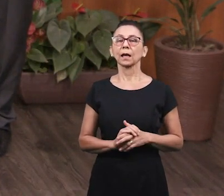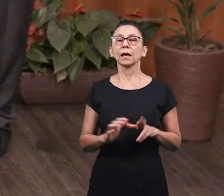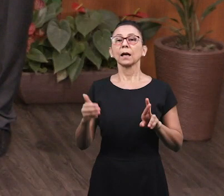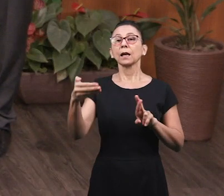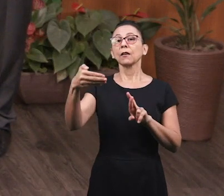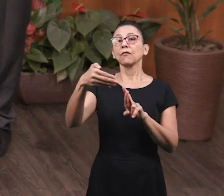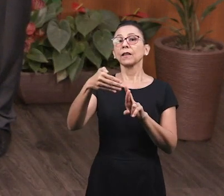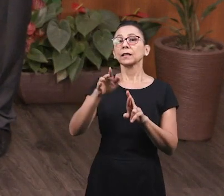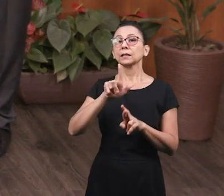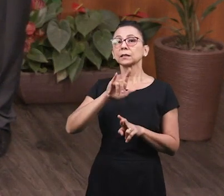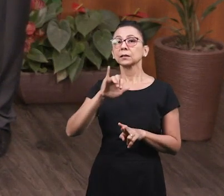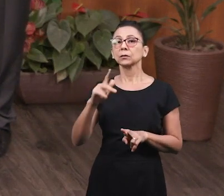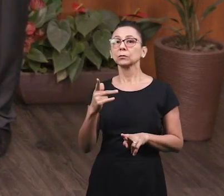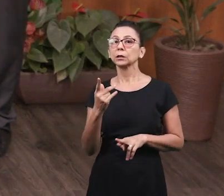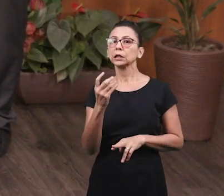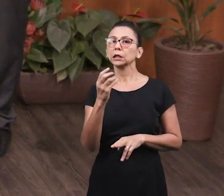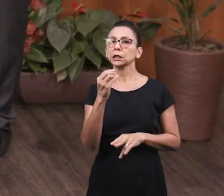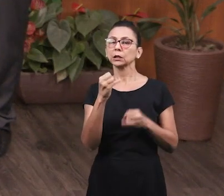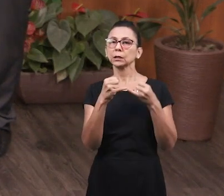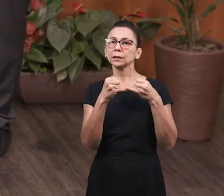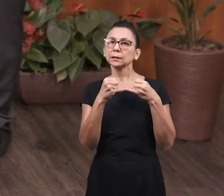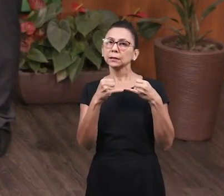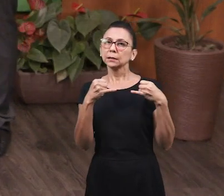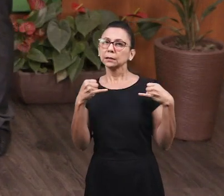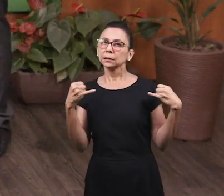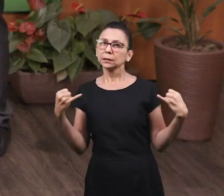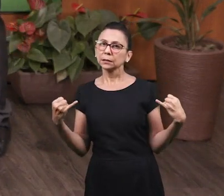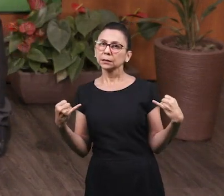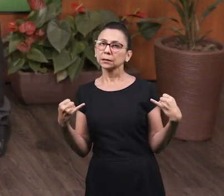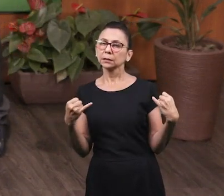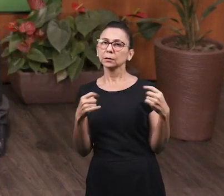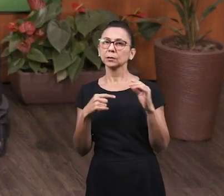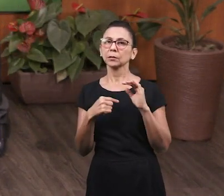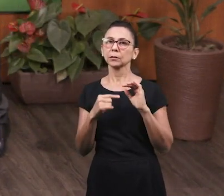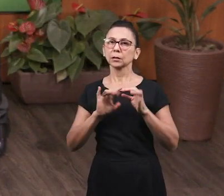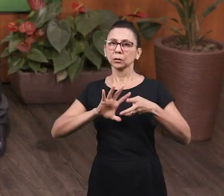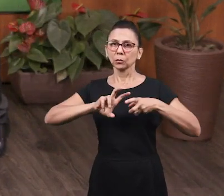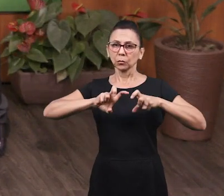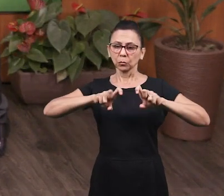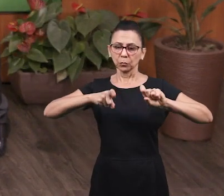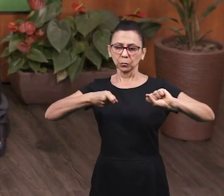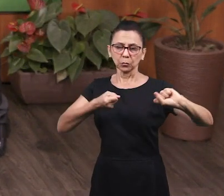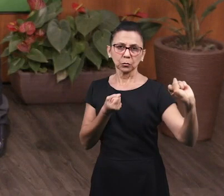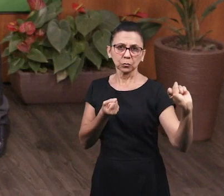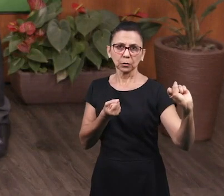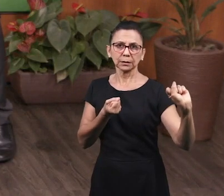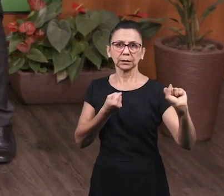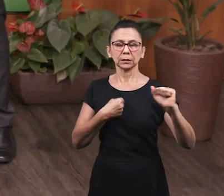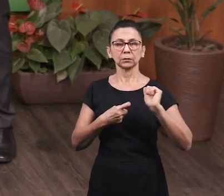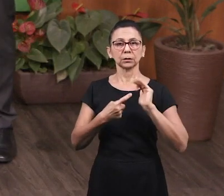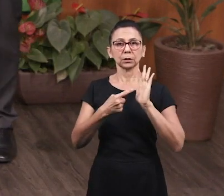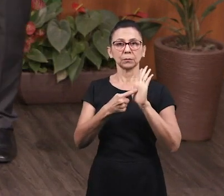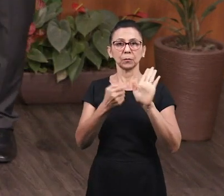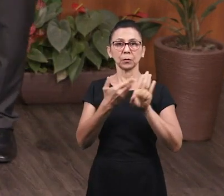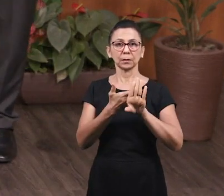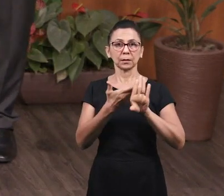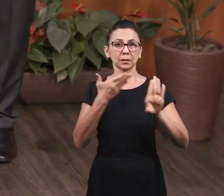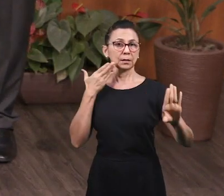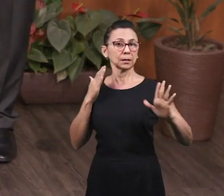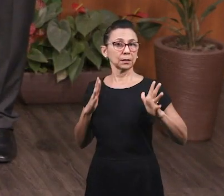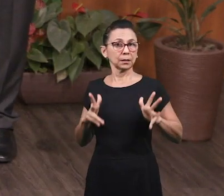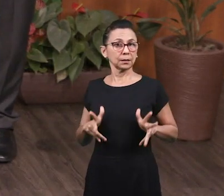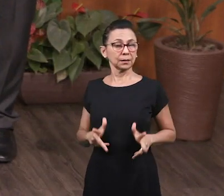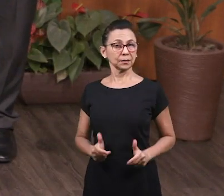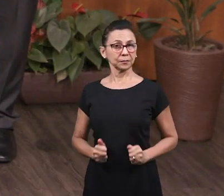parler maintenant en faisant référence au fin lin rotor qui parle de la sanctification. Et le Seigneur